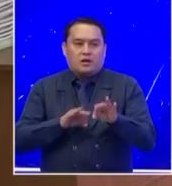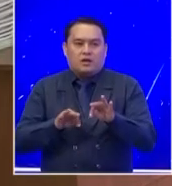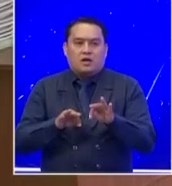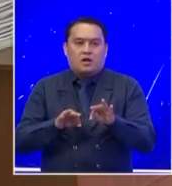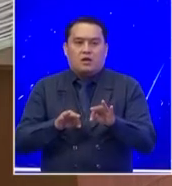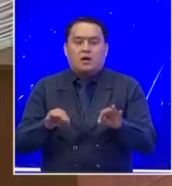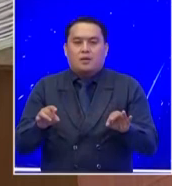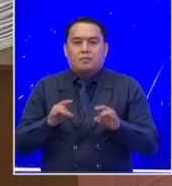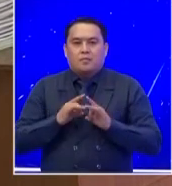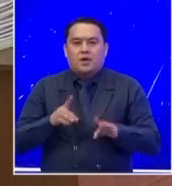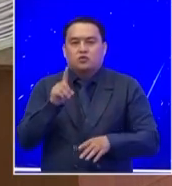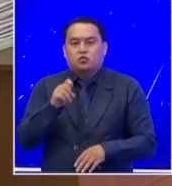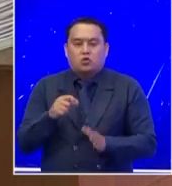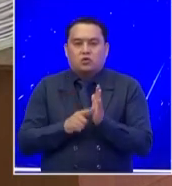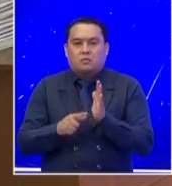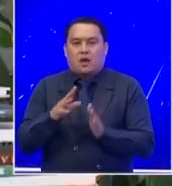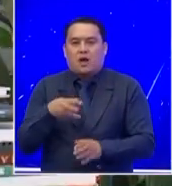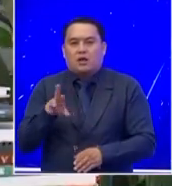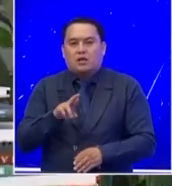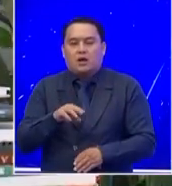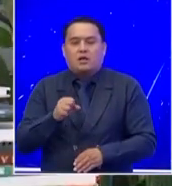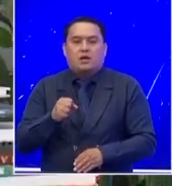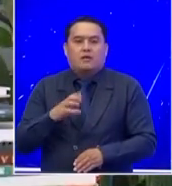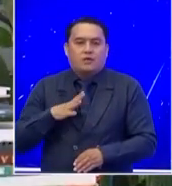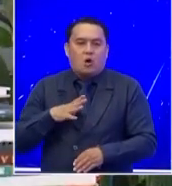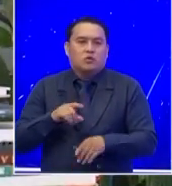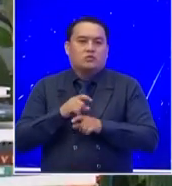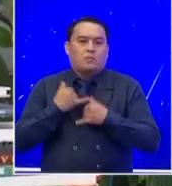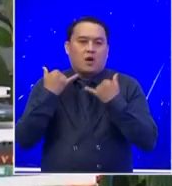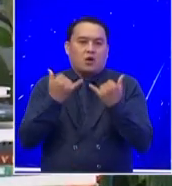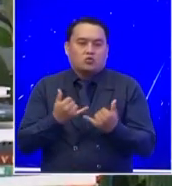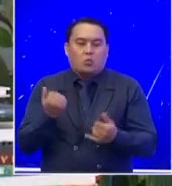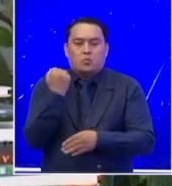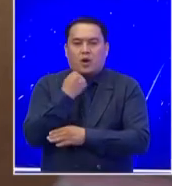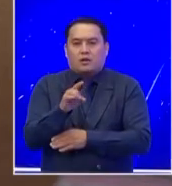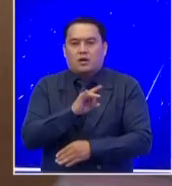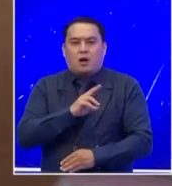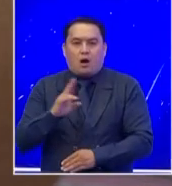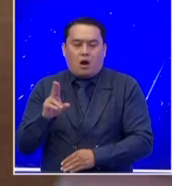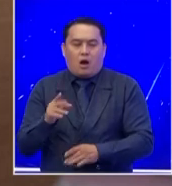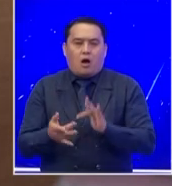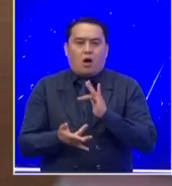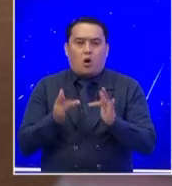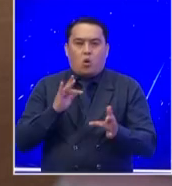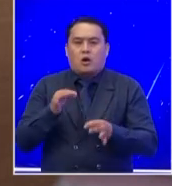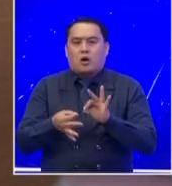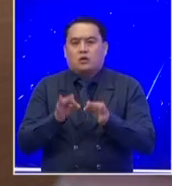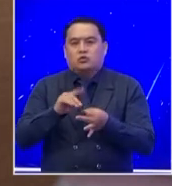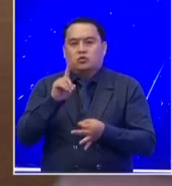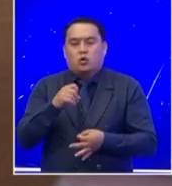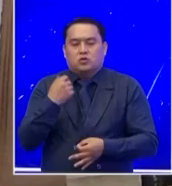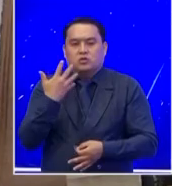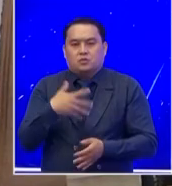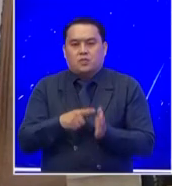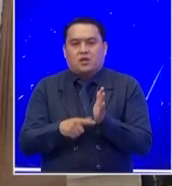В юбилейный год поэта и просветителя Абая Кунанбаева ученики школы посвятили свою победу в республиканских онлайн-олимпиадах